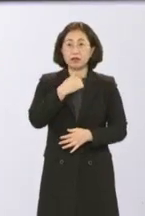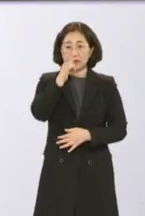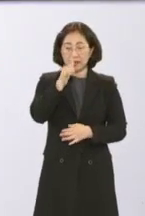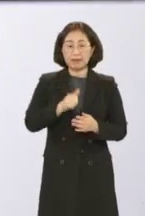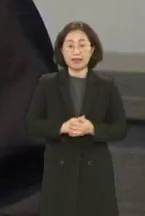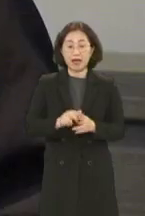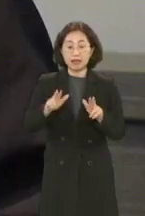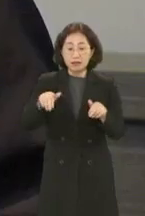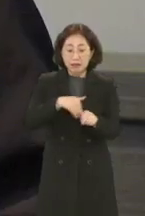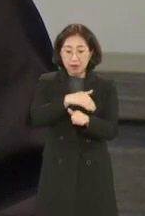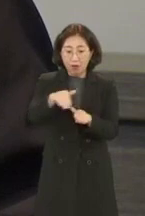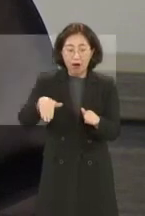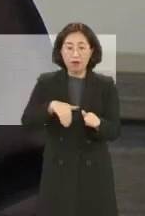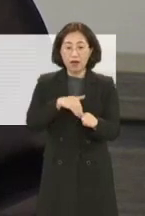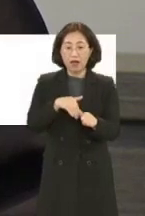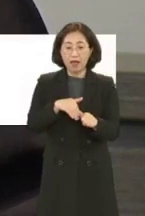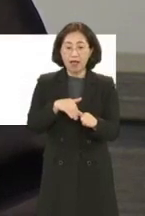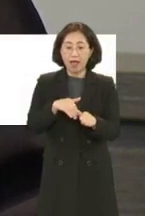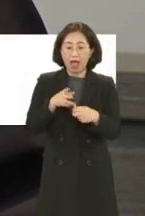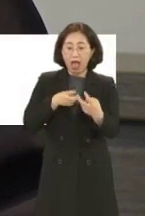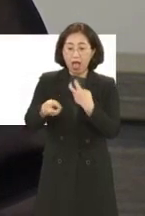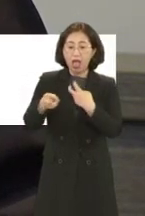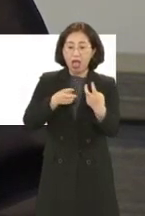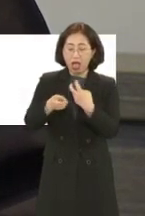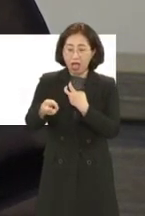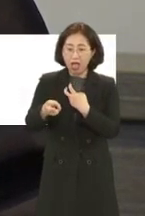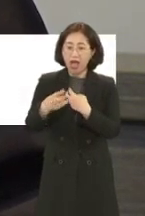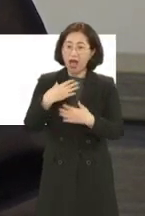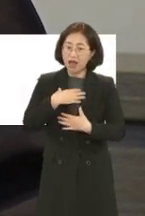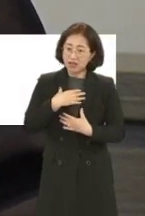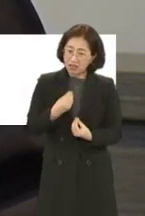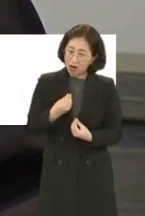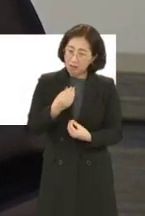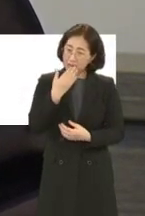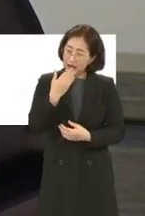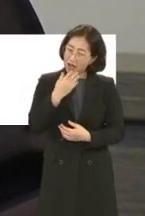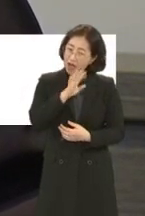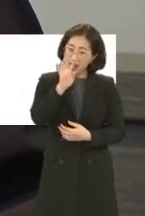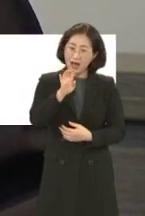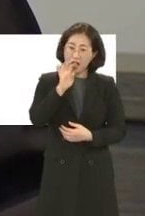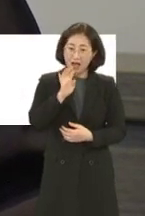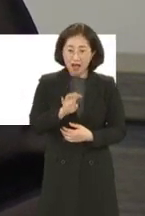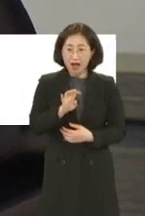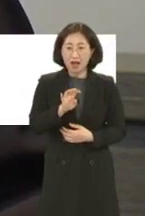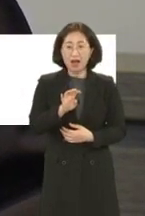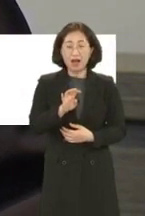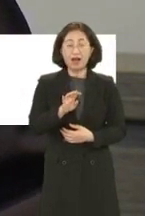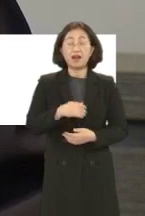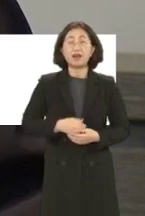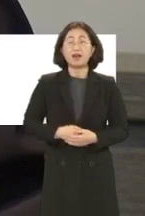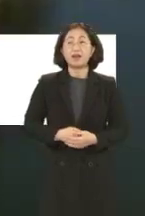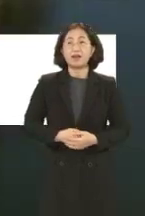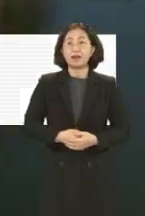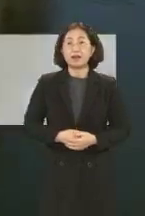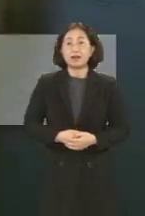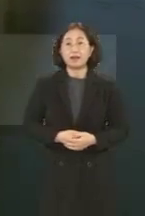상태에서 차량의 그 하중을 안전하게 통행시킬 수 있는 그런 안전성이 담보되지 않는